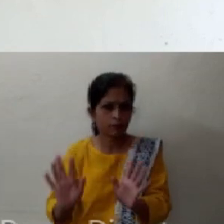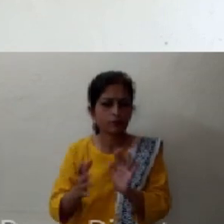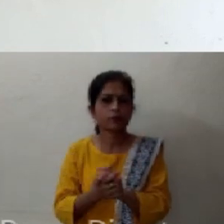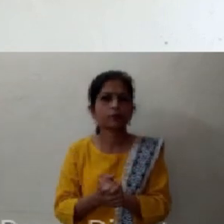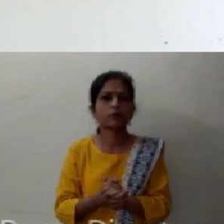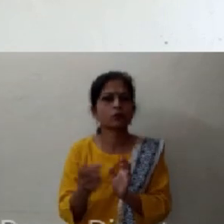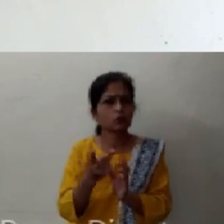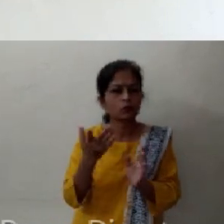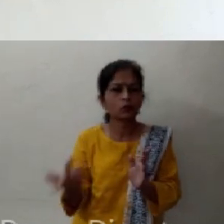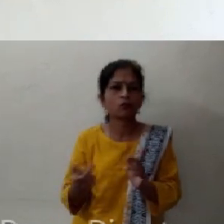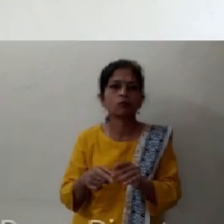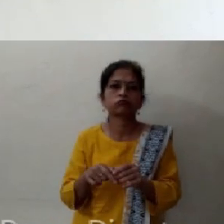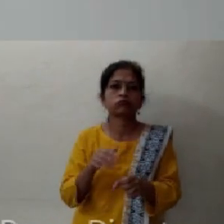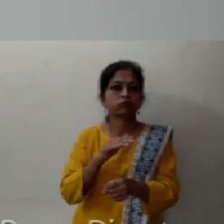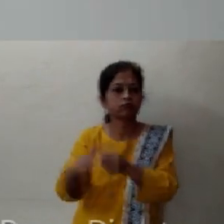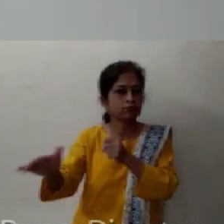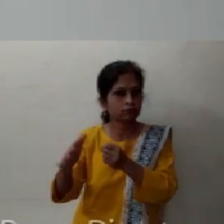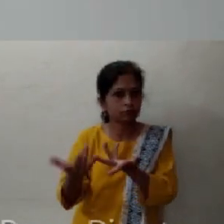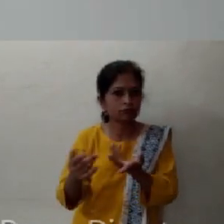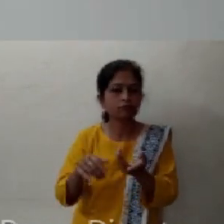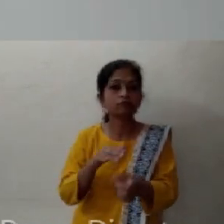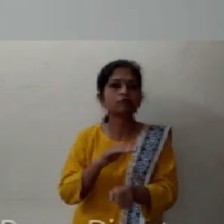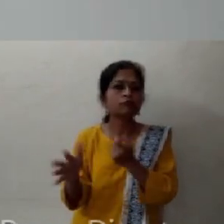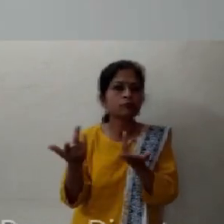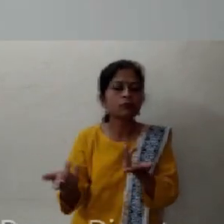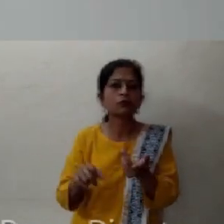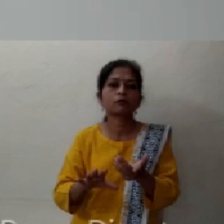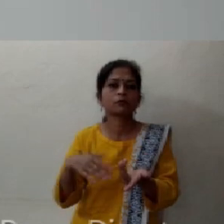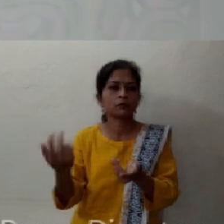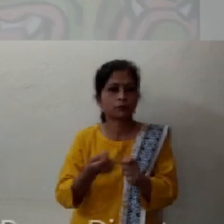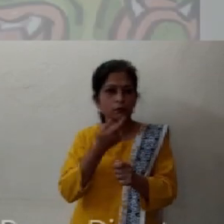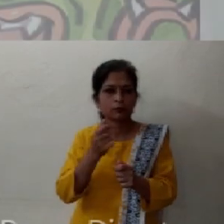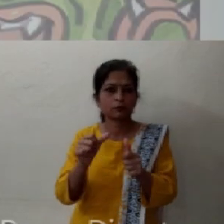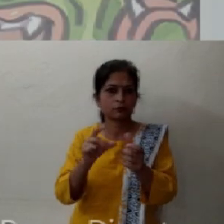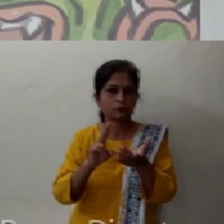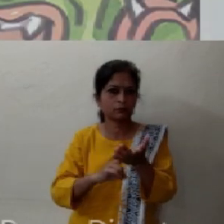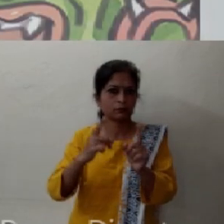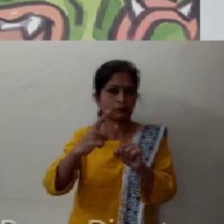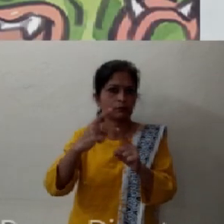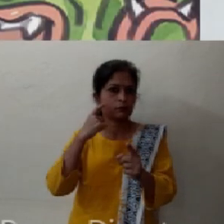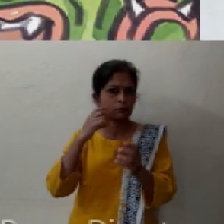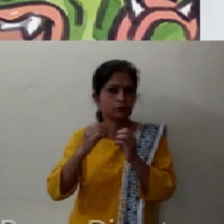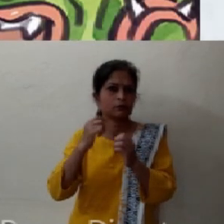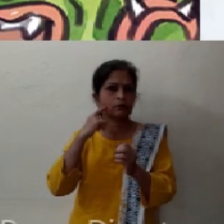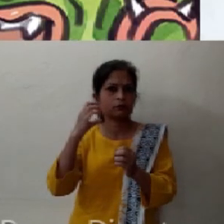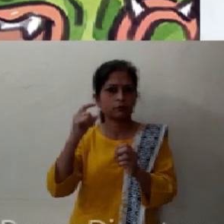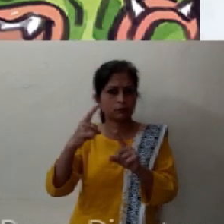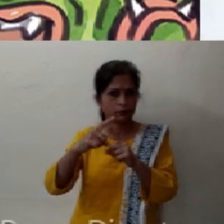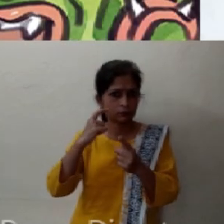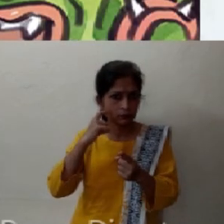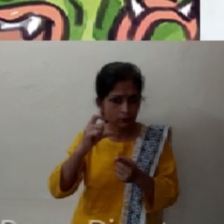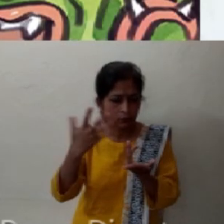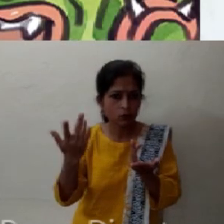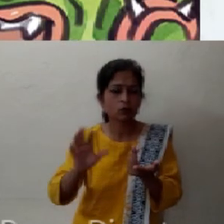हो तो उसे सीधे तौर पे मारो, चाहे उसके लिए एंटीबायोटिक किसी जनरेशन का लगाना पड़े,